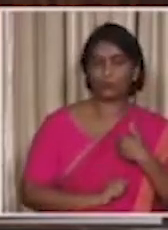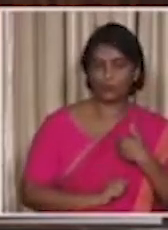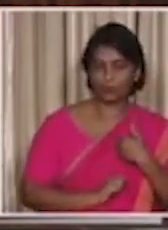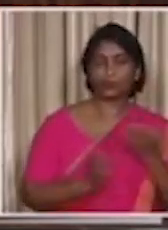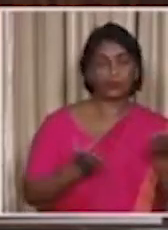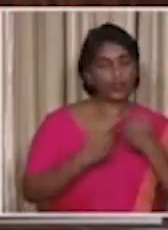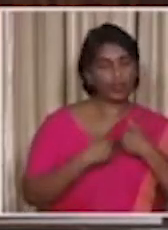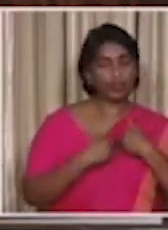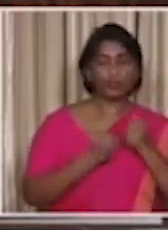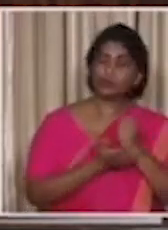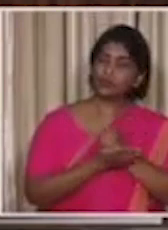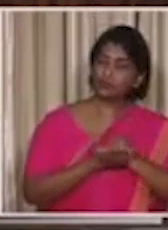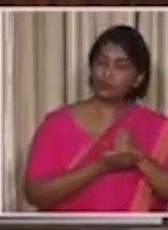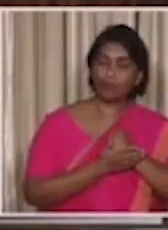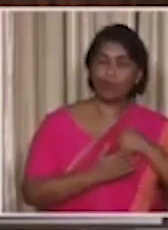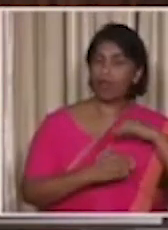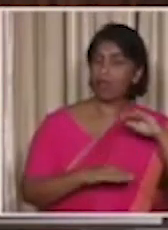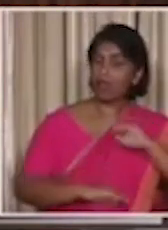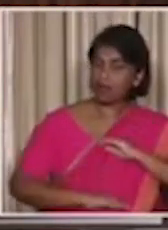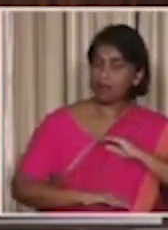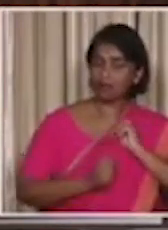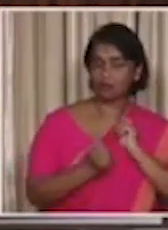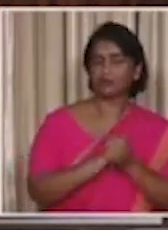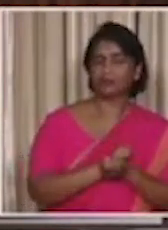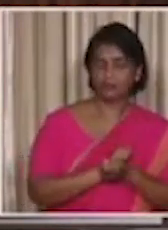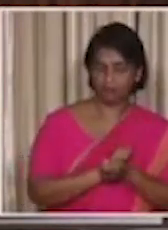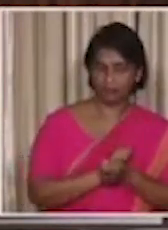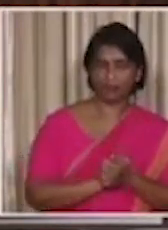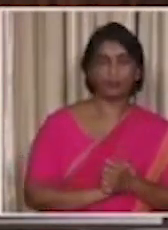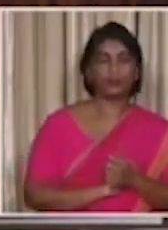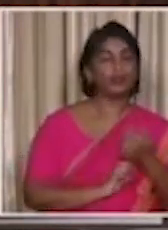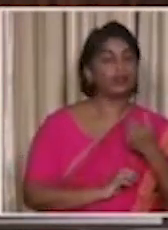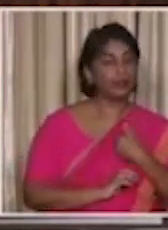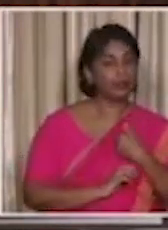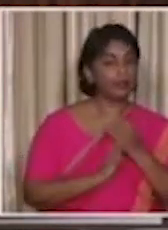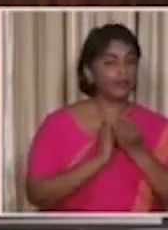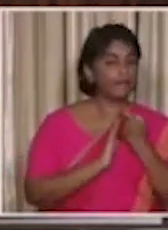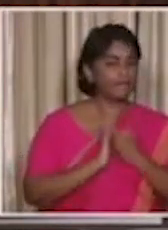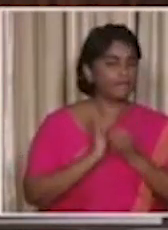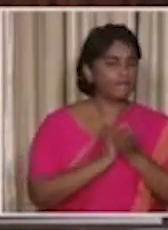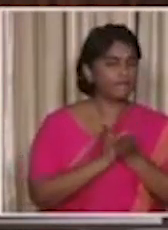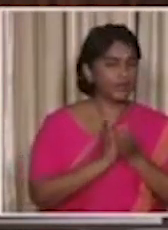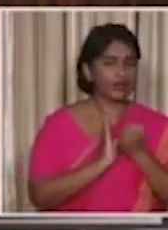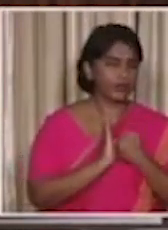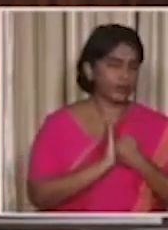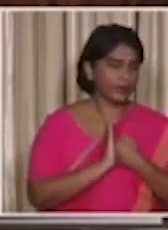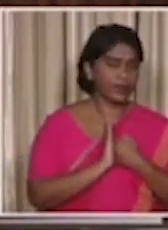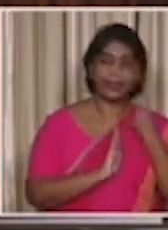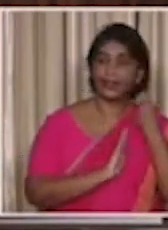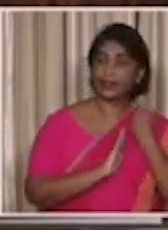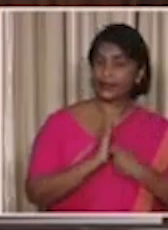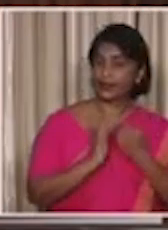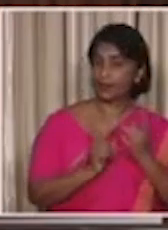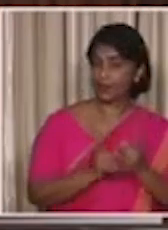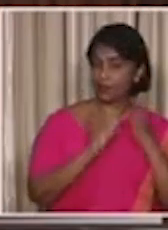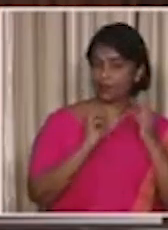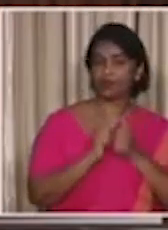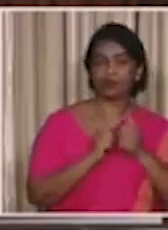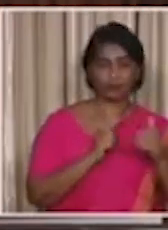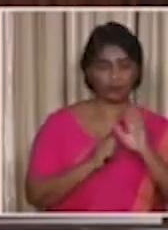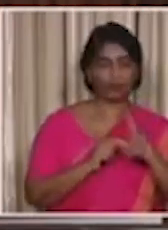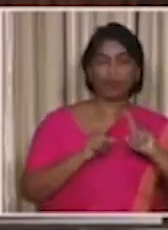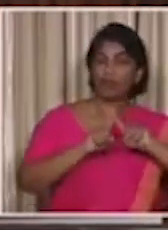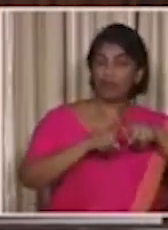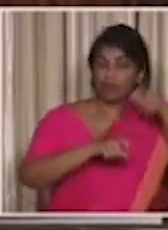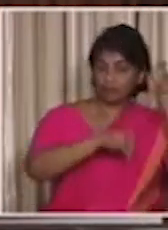අප සියලු දෙනාගේම ආකල්පය වෙනස් විය යුතුයි. අපි විනයගරුක විය යුතුයි. නීතියට යටත් විය යුතුයි.